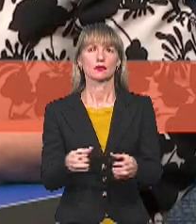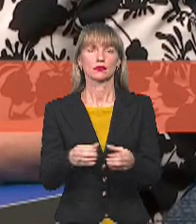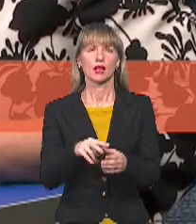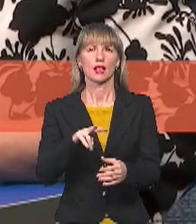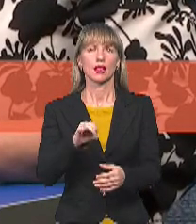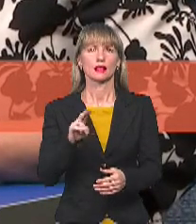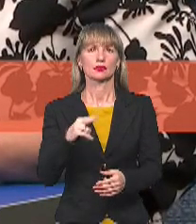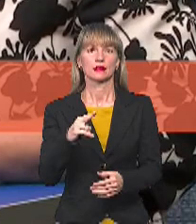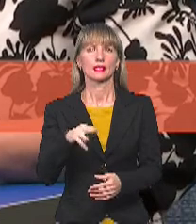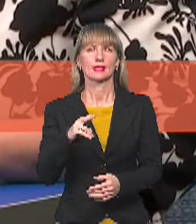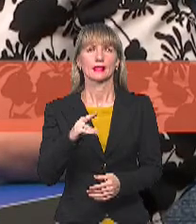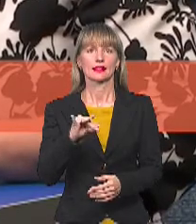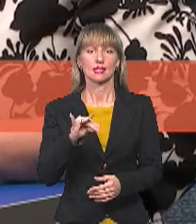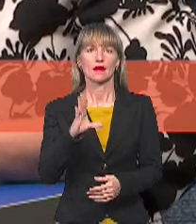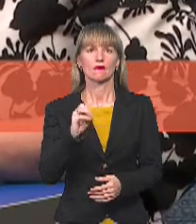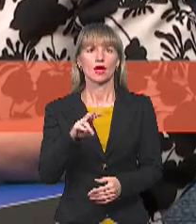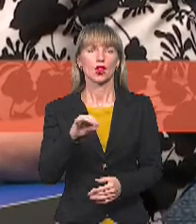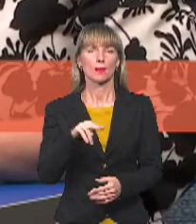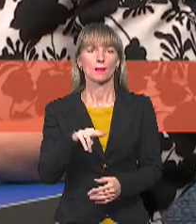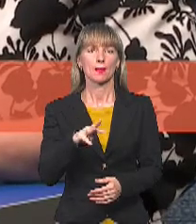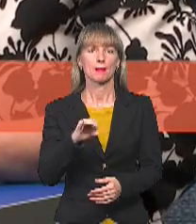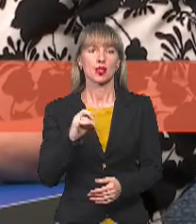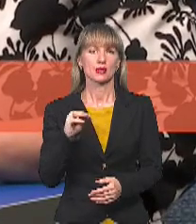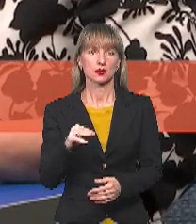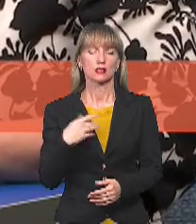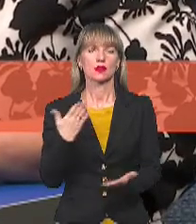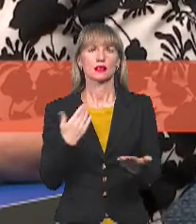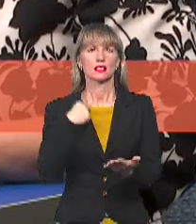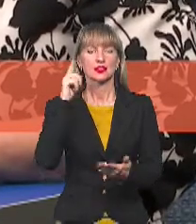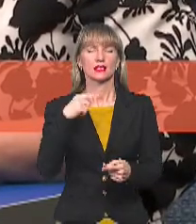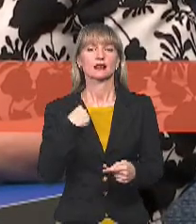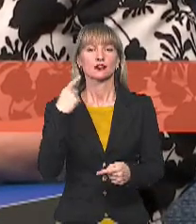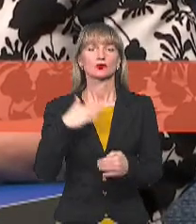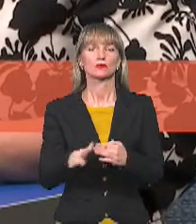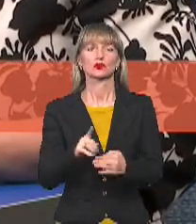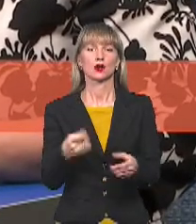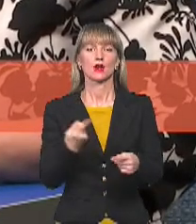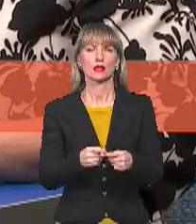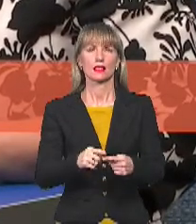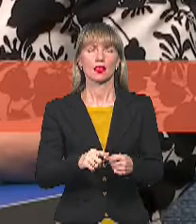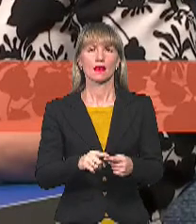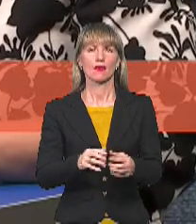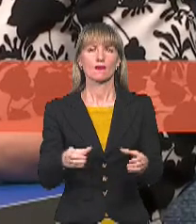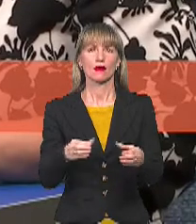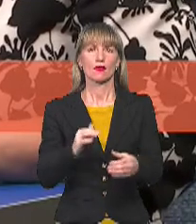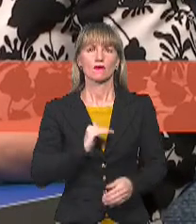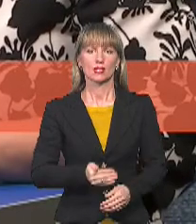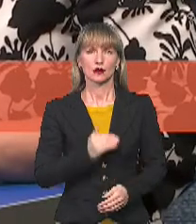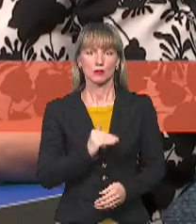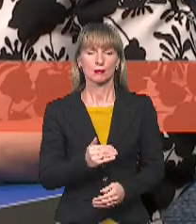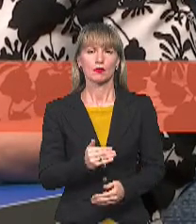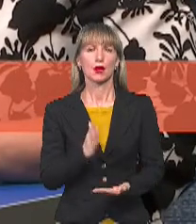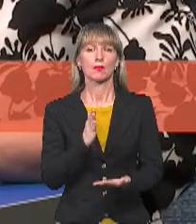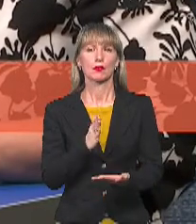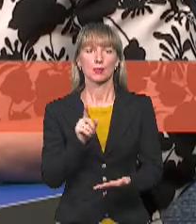Land Development, як мені це відомо. І я так розумію, що компанія Land Development і